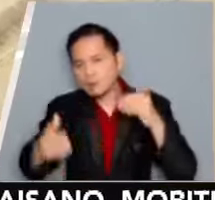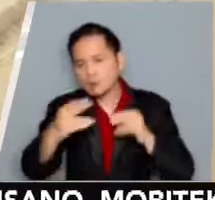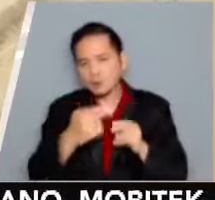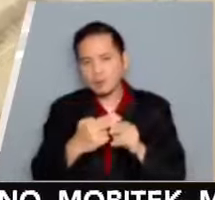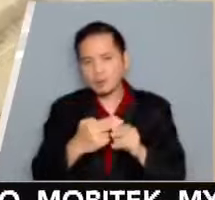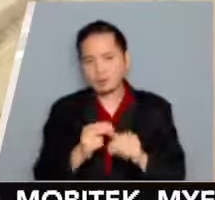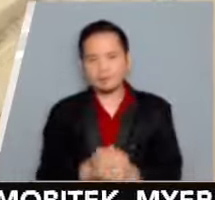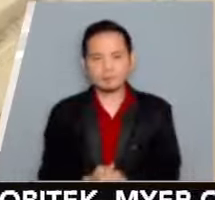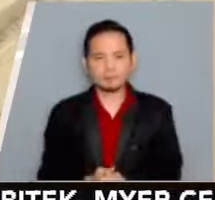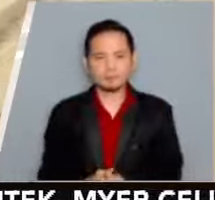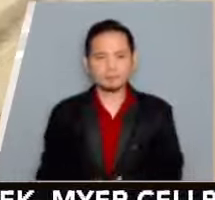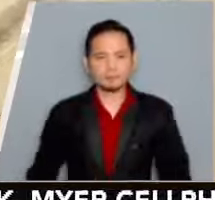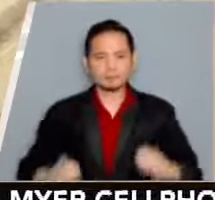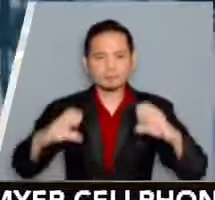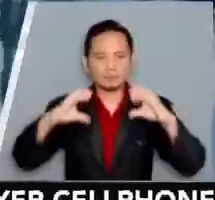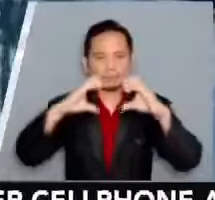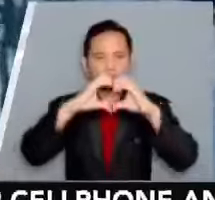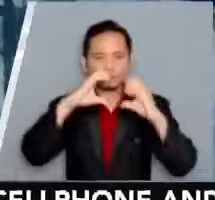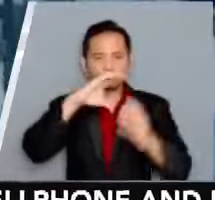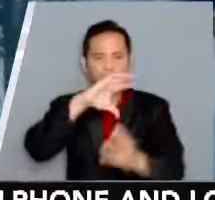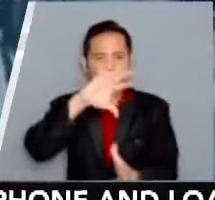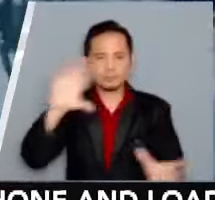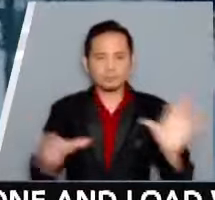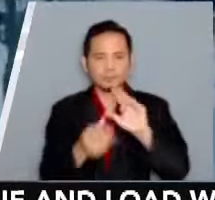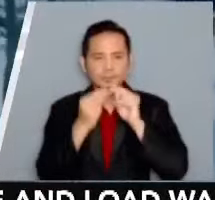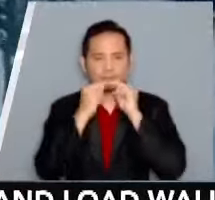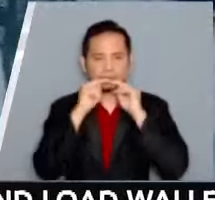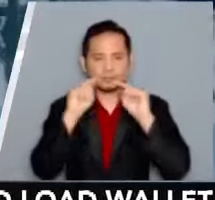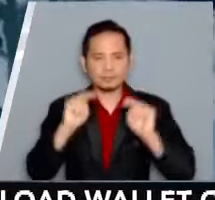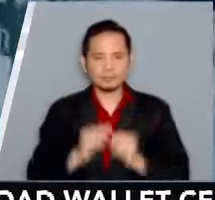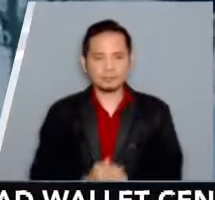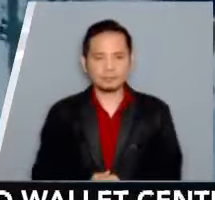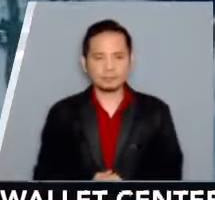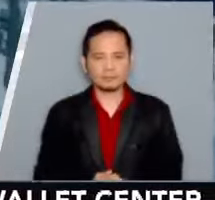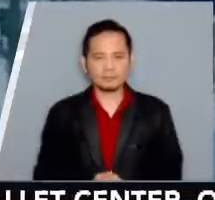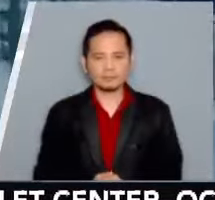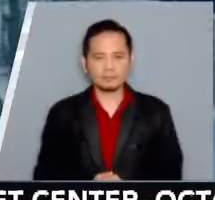unang balitao GMA integrated